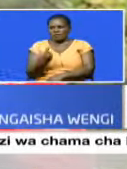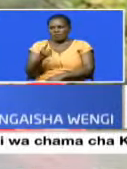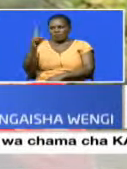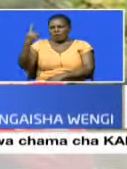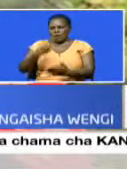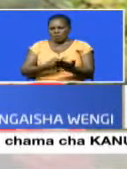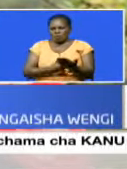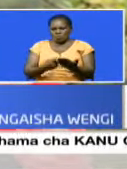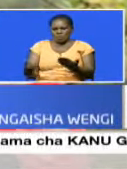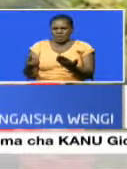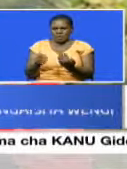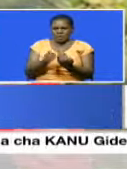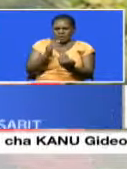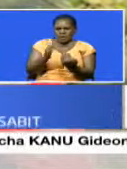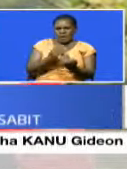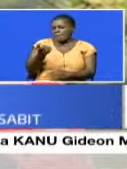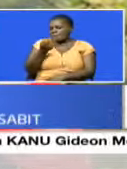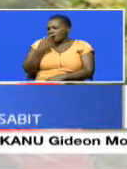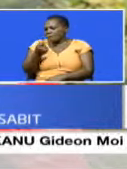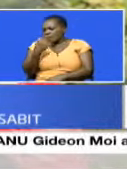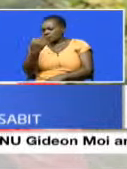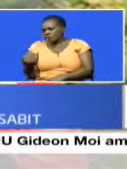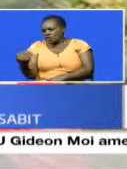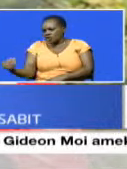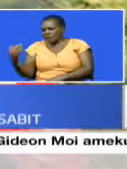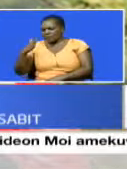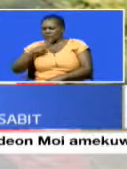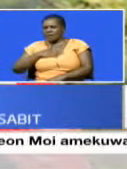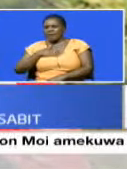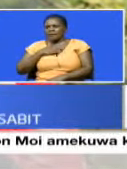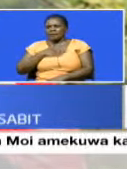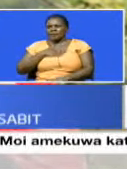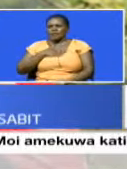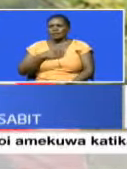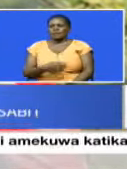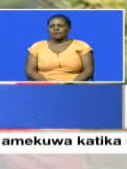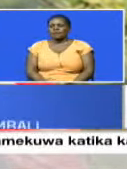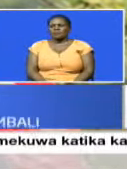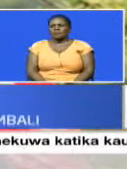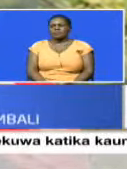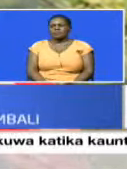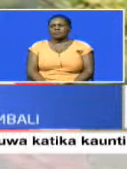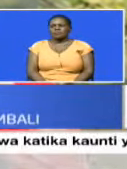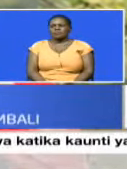wiki nikishughulikia matibabu ya watoto wangu.